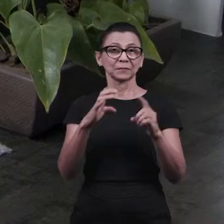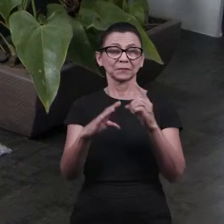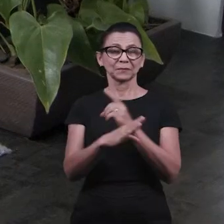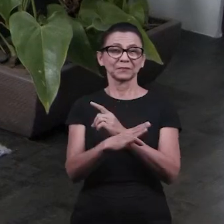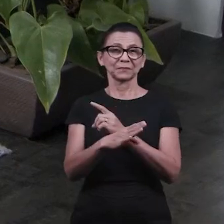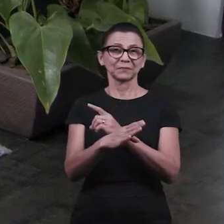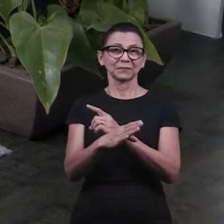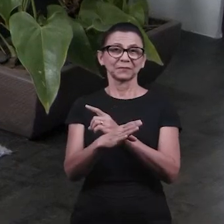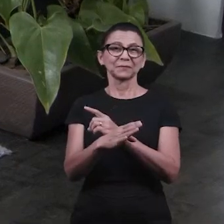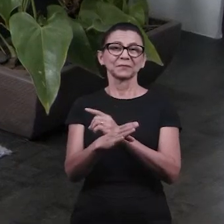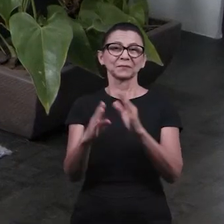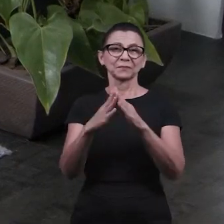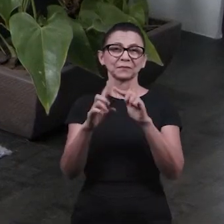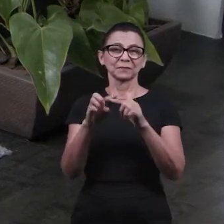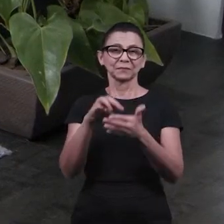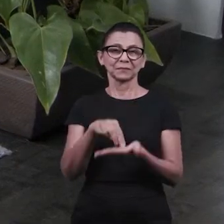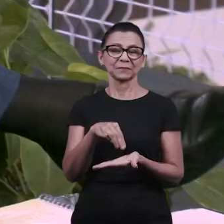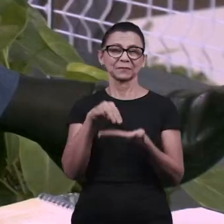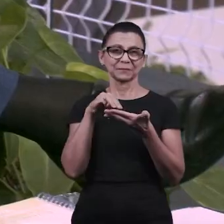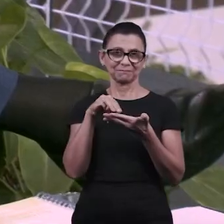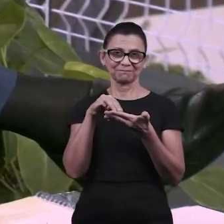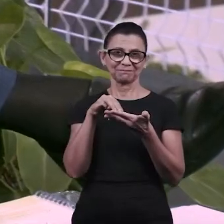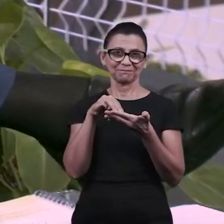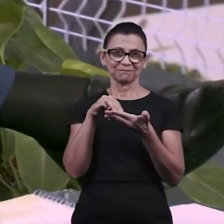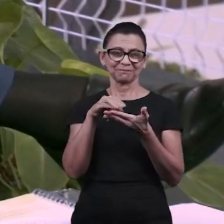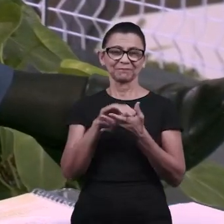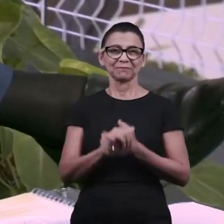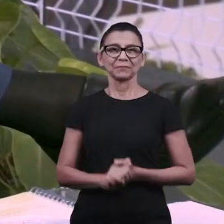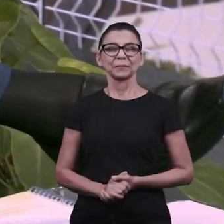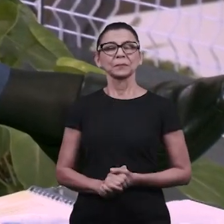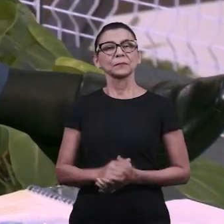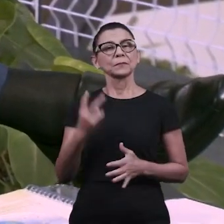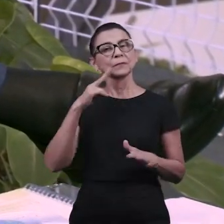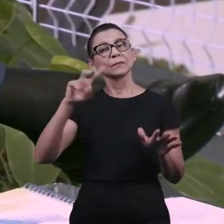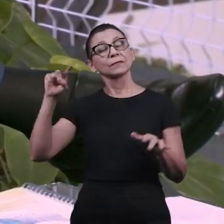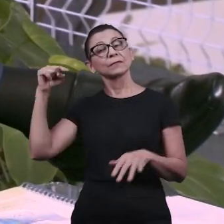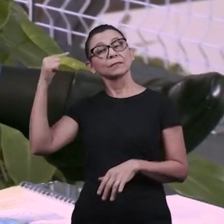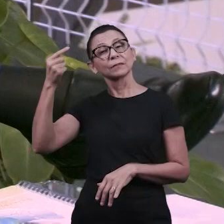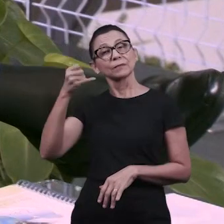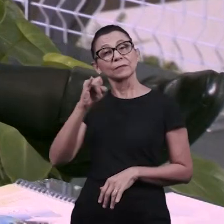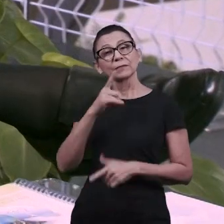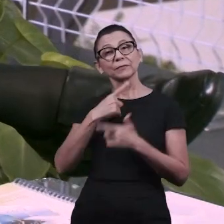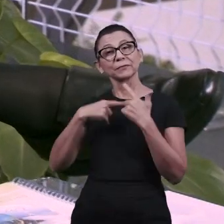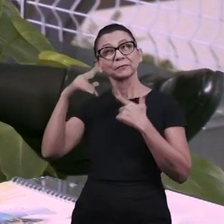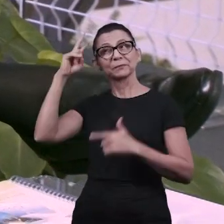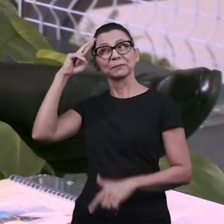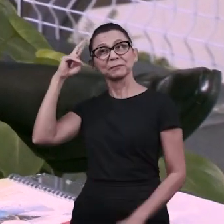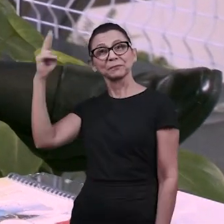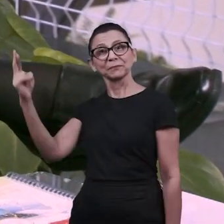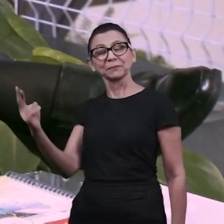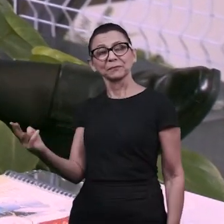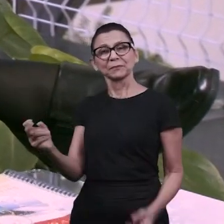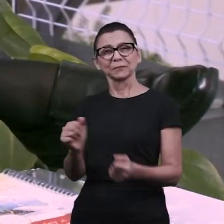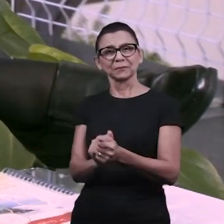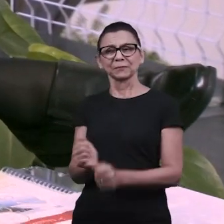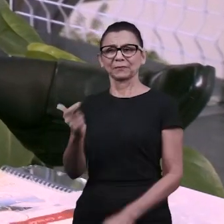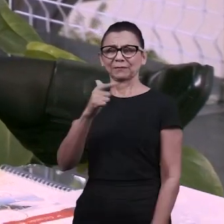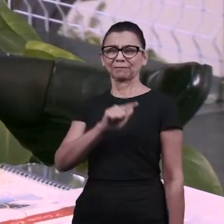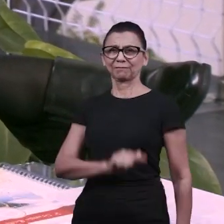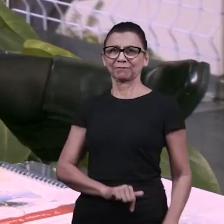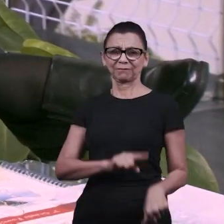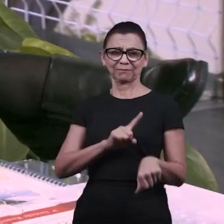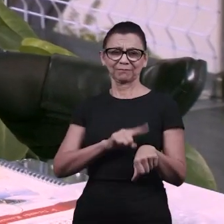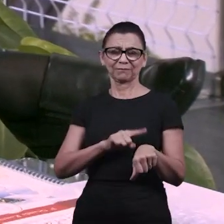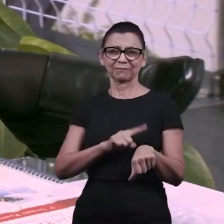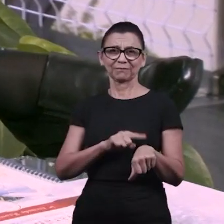biblique dominicale de l'Église chrétienne Maranatha. Et la semaine prochaine, si le Seigneur ainsi nous permet, nous serons à nouveau